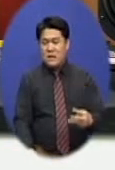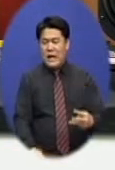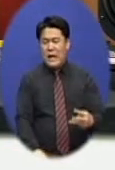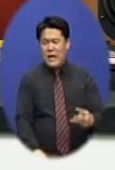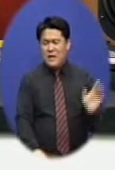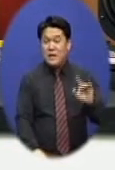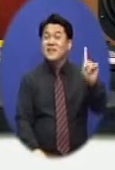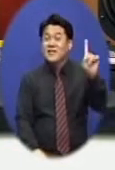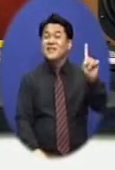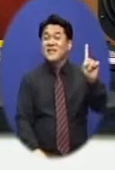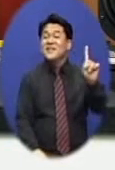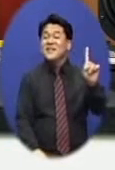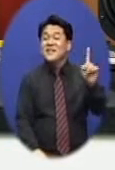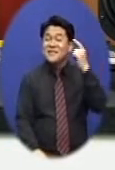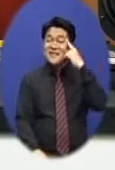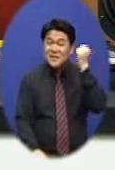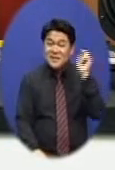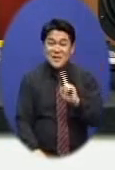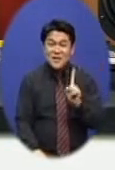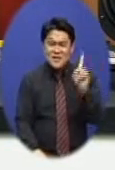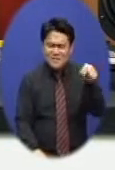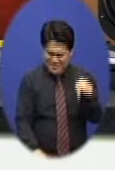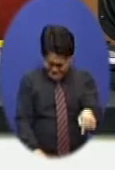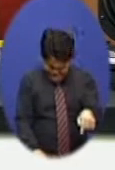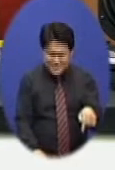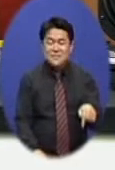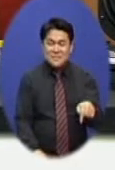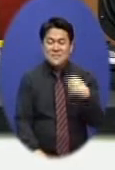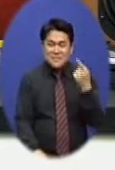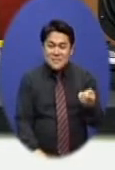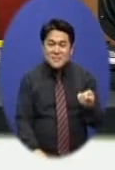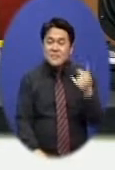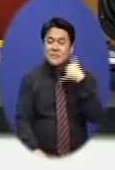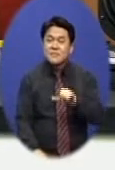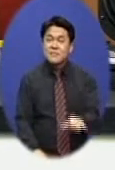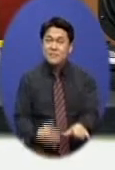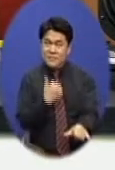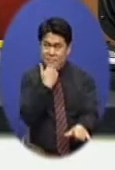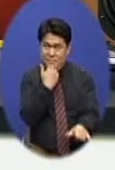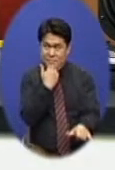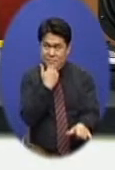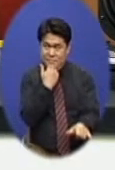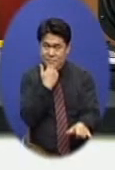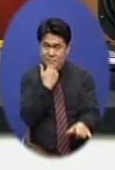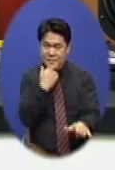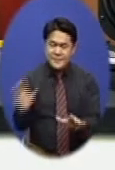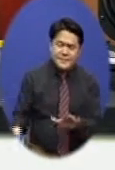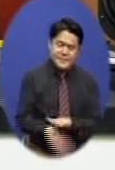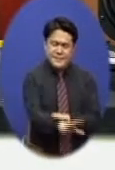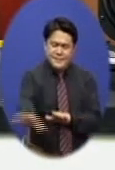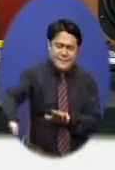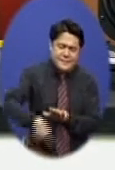아니고 1번이 정답이요라고 생각하면 1번을 누르시고 전화기를 놓고 기다리시면 저희가 다